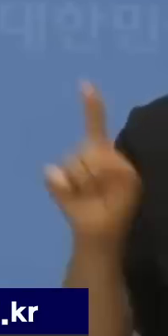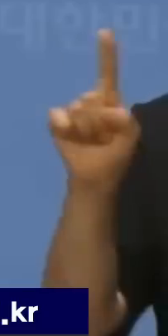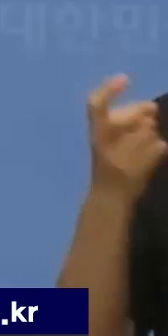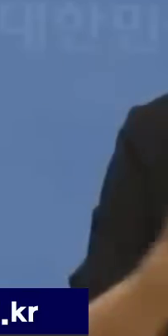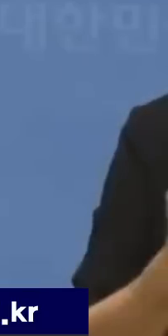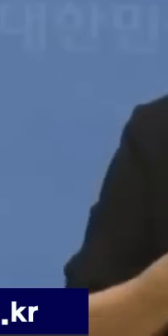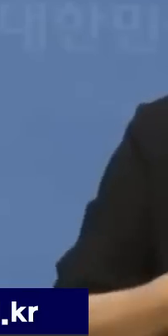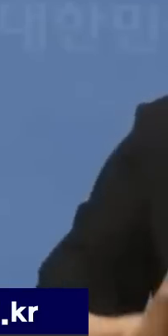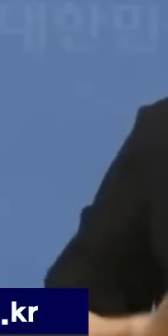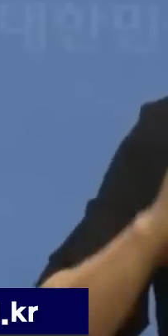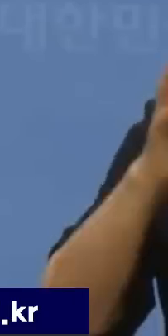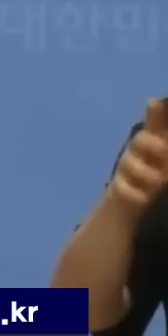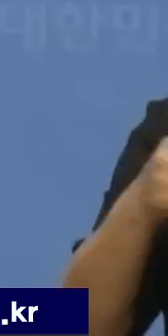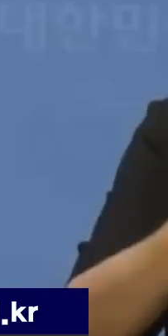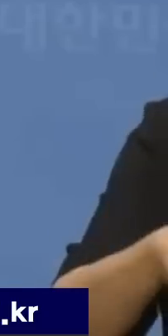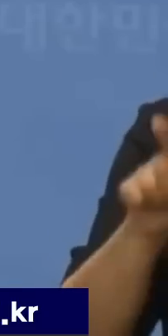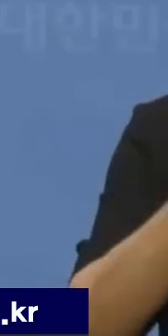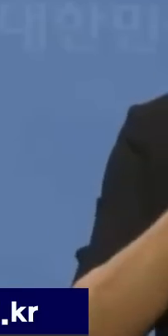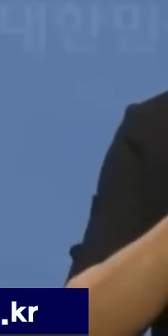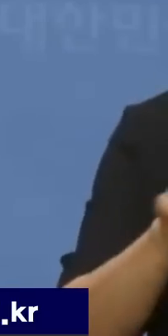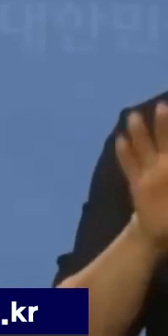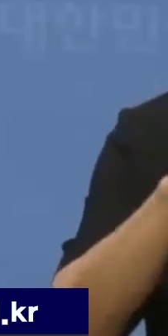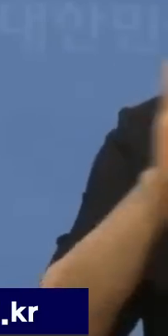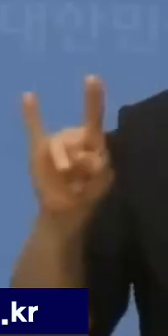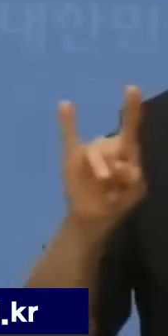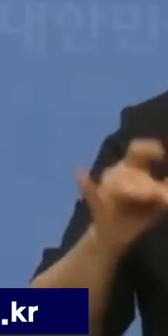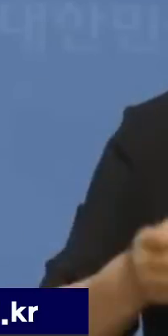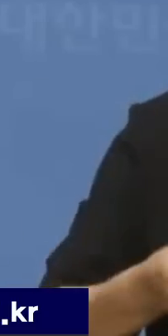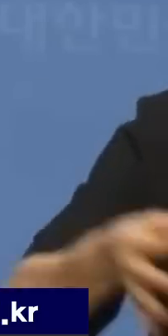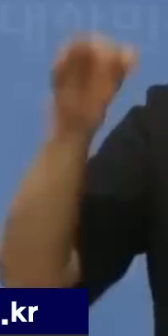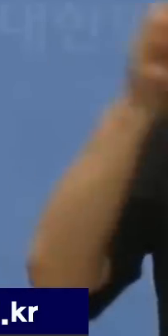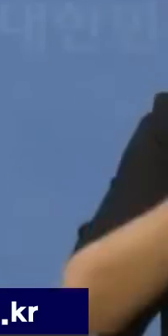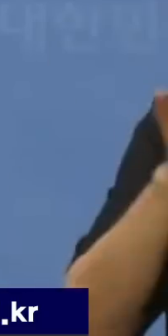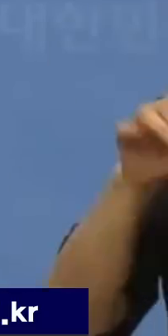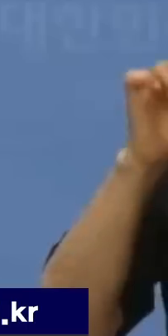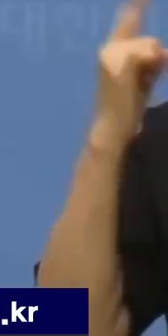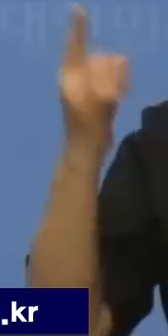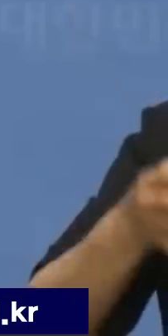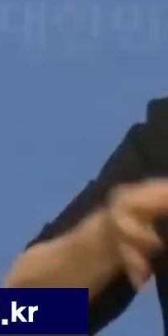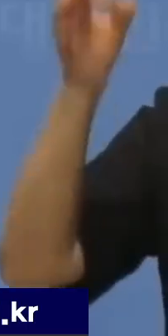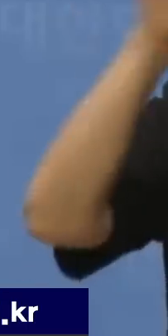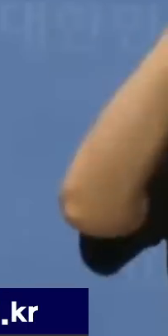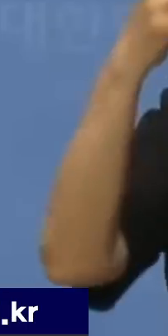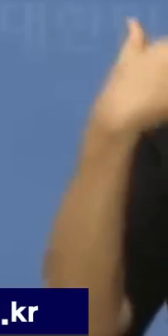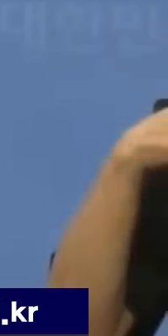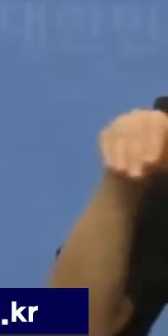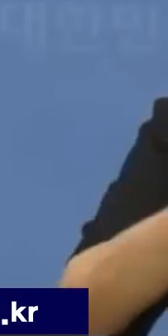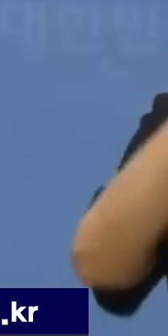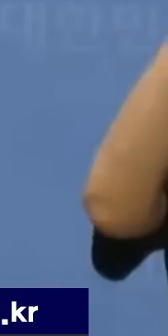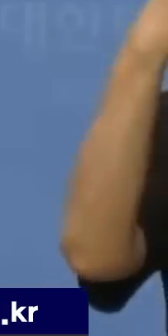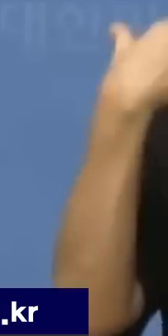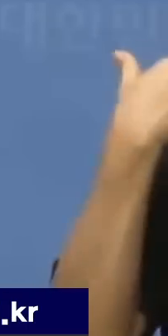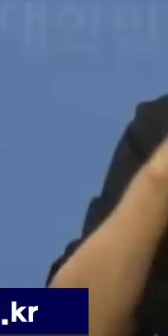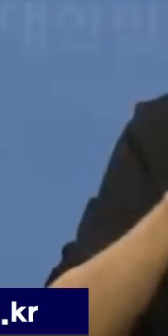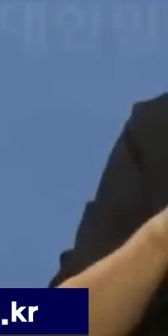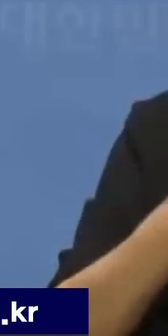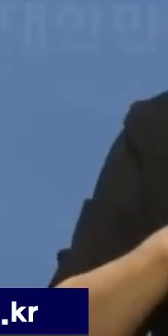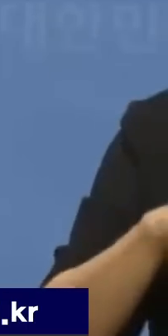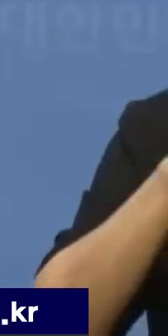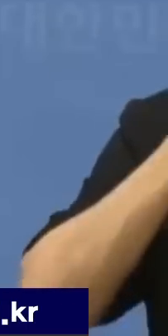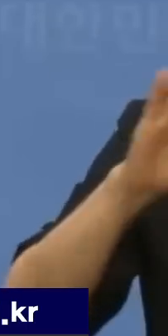하자 국제 가스가격이 10배씩 오를 때 단 한 번도 요금 인상을 하지 않은 정부가 바로 문재인 정부라며